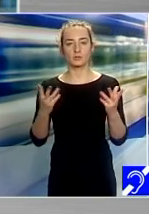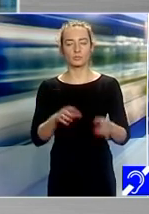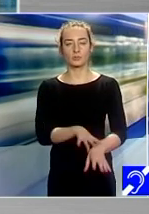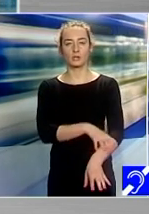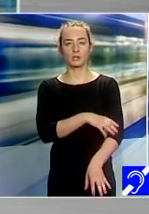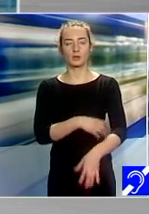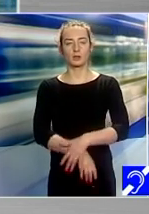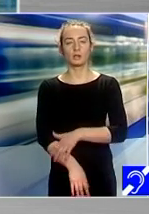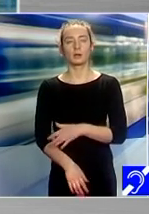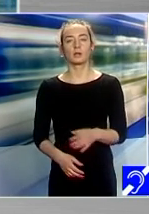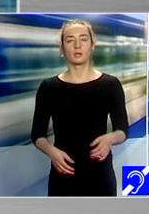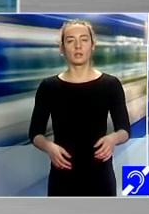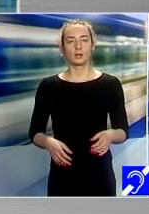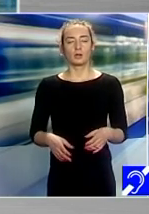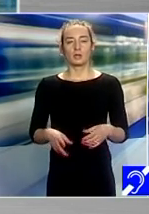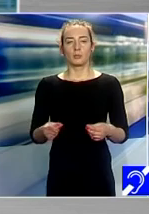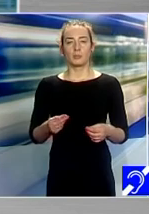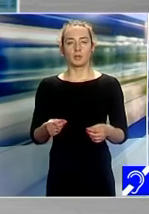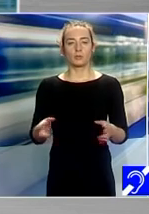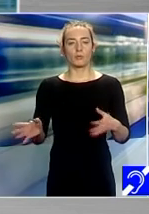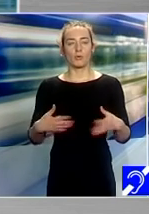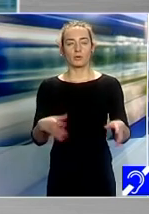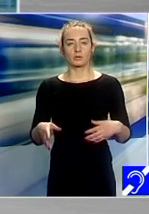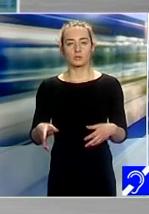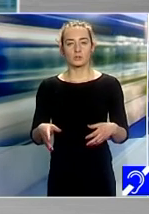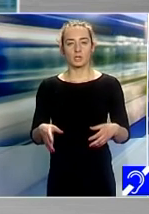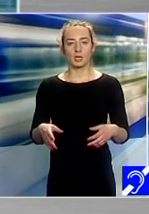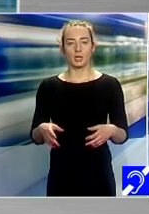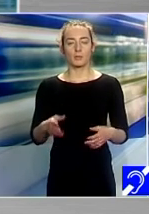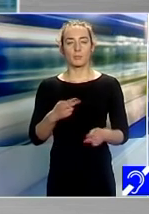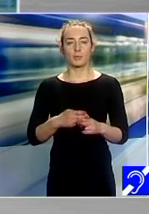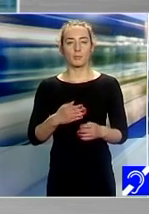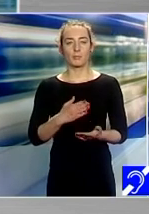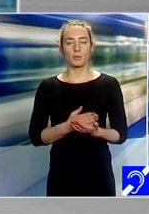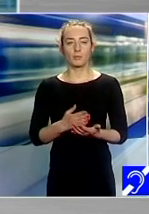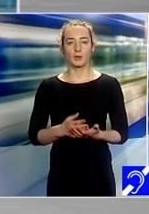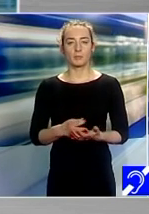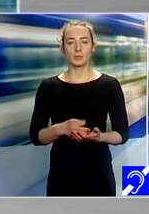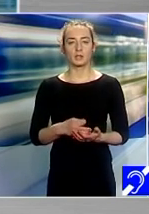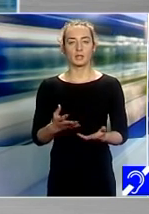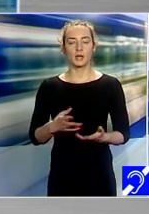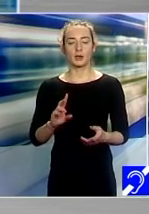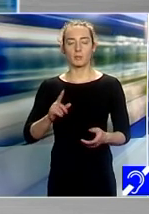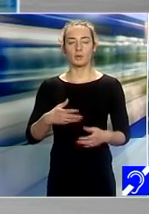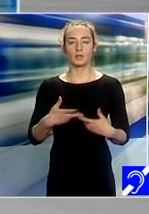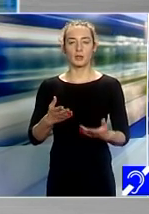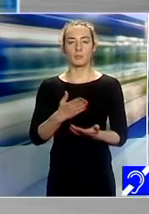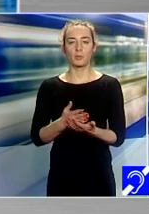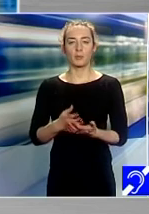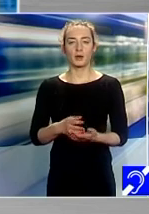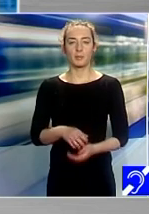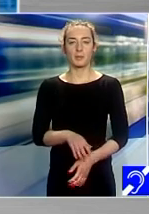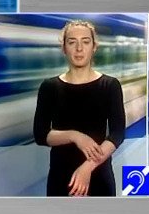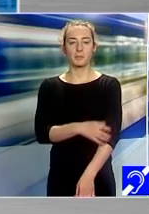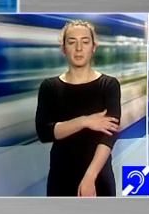terminat cu colectivul, poate fi folosită în orice fel de patologie, dintre aceasta care lasă ulcerații, plăci și